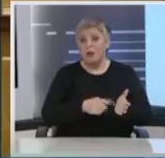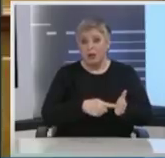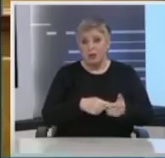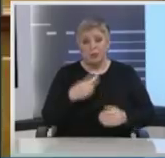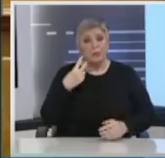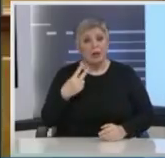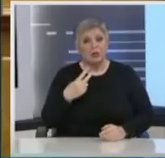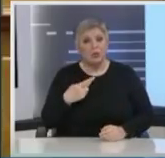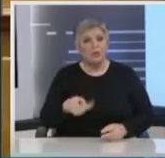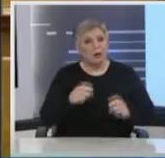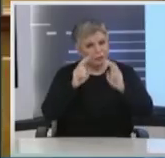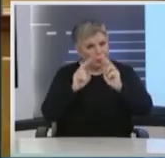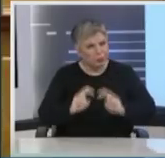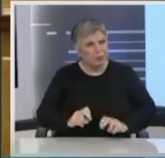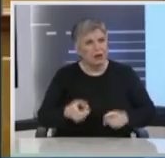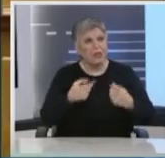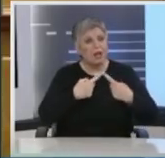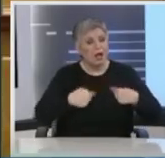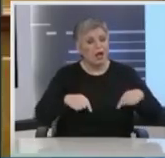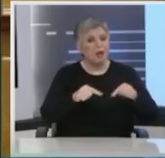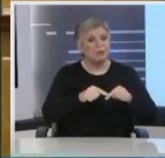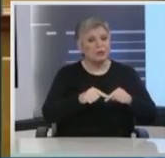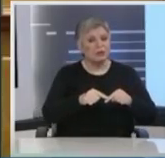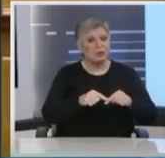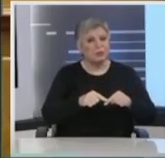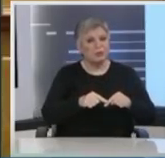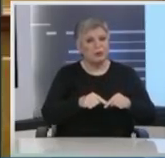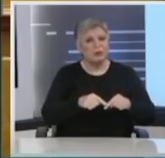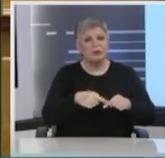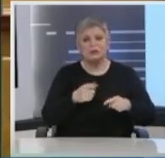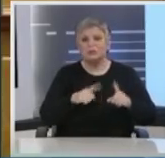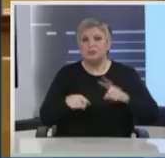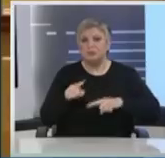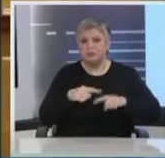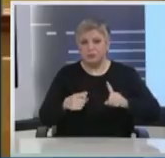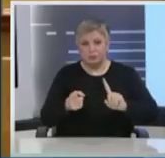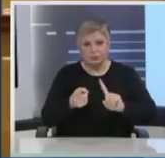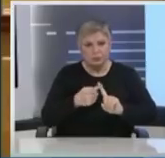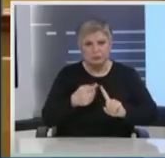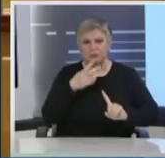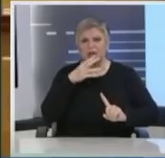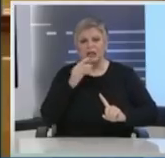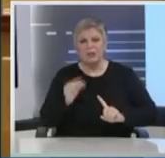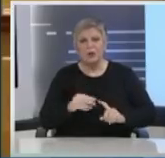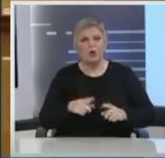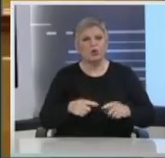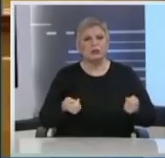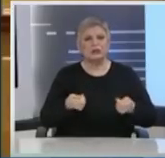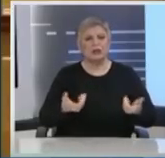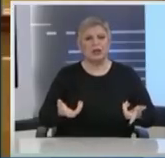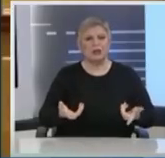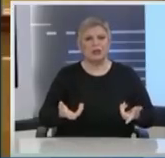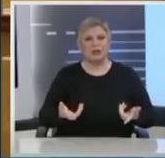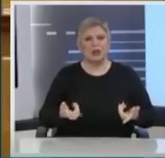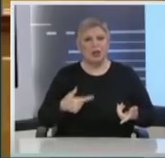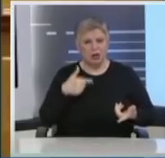να εξεταστεί από την αρμόδια επιτροπή ποιοι συναντήθηκαν με ποιους, γιατί συναντήθηκαν και τι